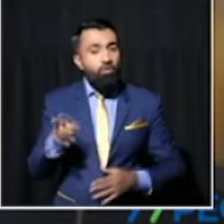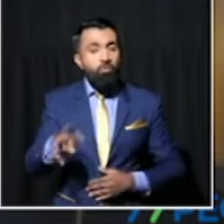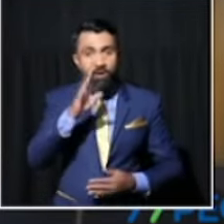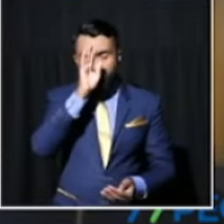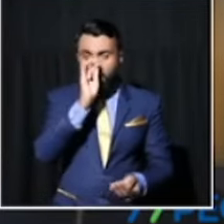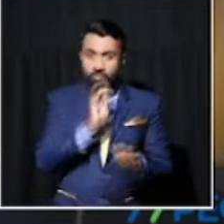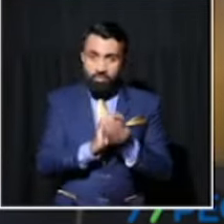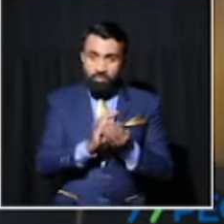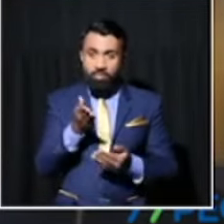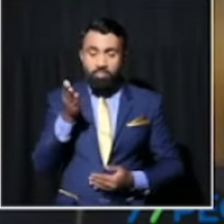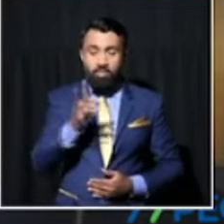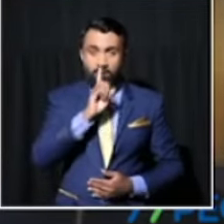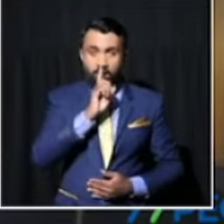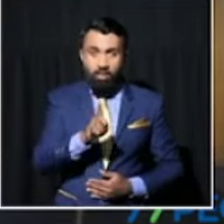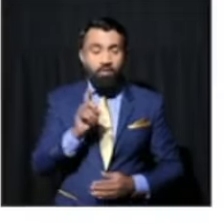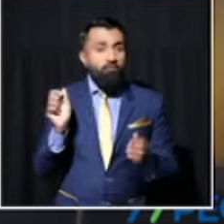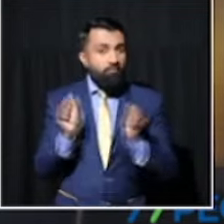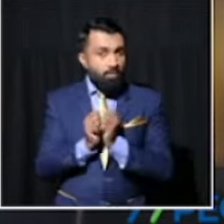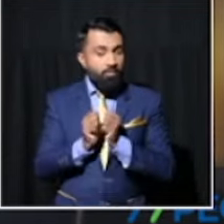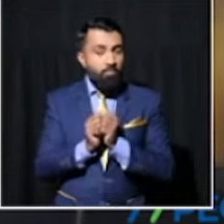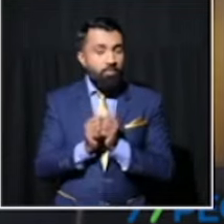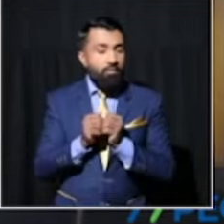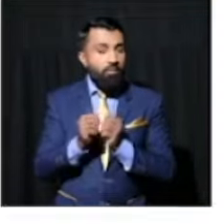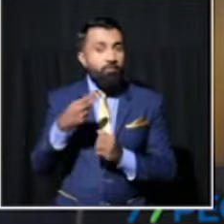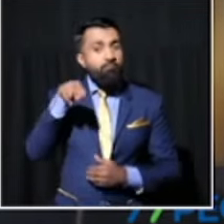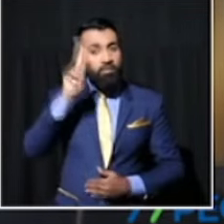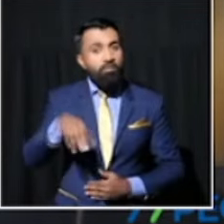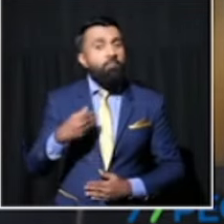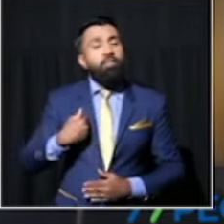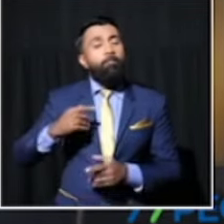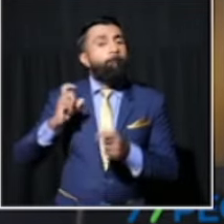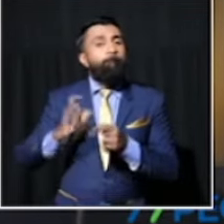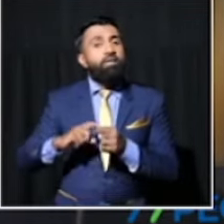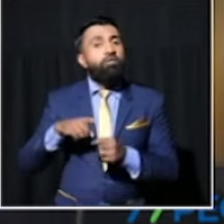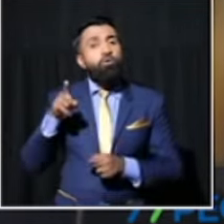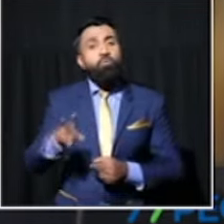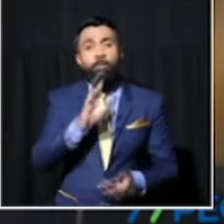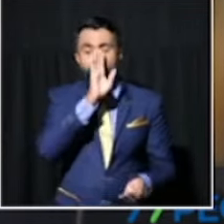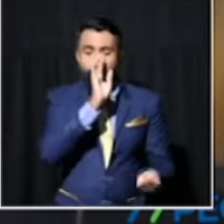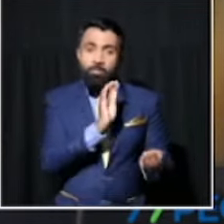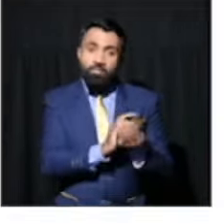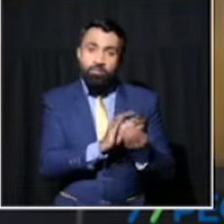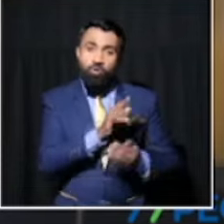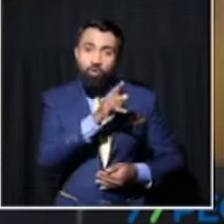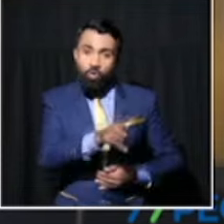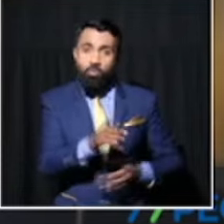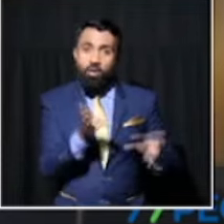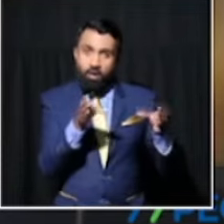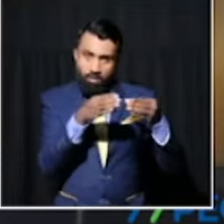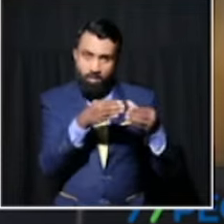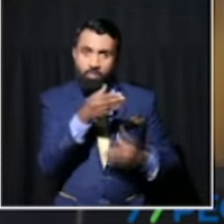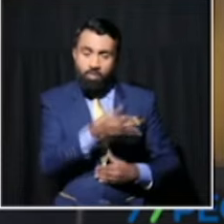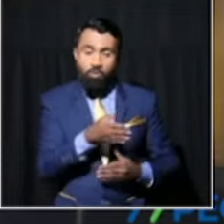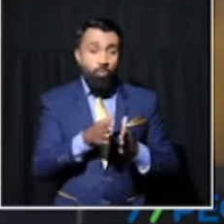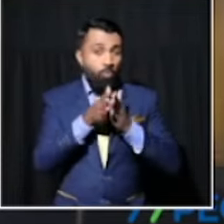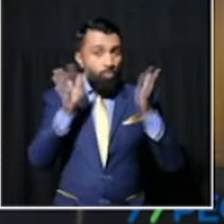දෙන්න කතානායකතුමා කටයුතු කරයි කියලා අපි විශ්වාස කරා හැබැයි මට තියෙන ප්‍රශ්නේ ඔබතුමා පරිස්සම් වෙන්න ඕනේ ඔබතුමාගේම කඳවුරේ මේ බොහෝ දේවල්